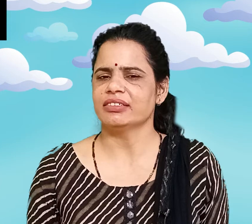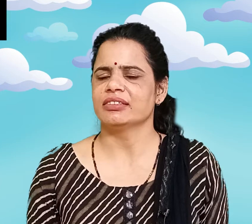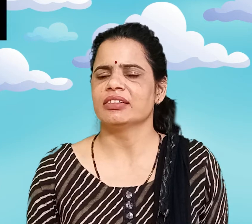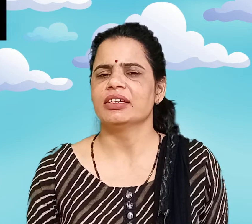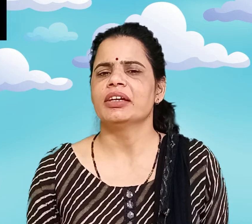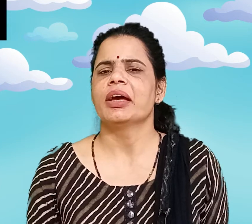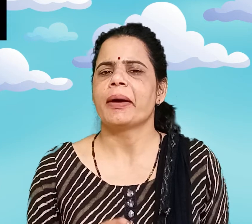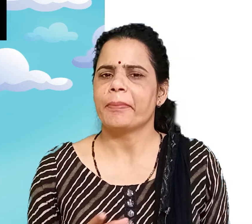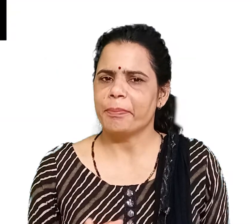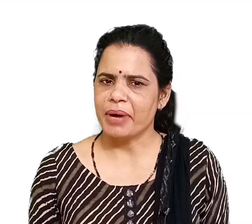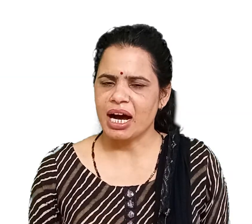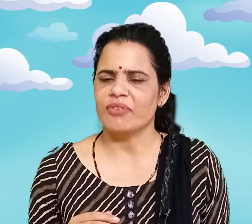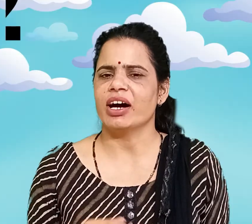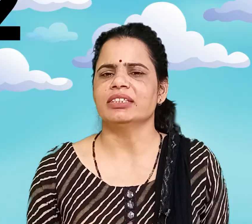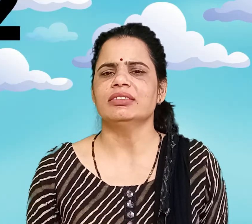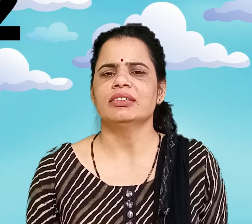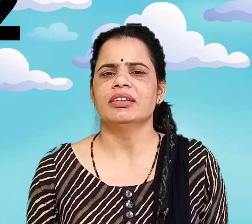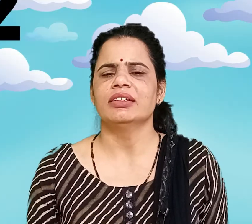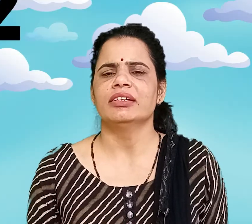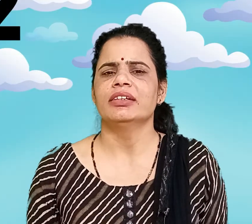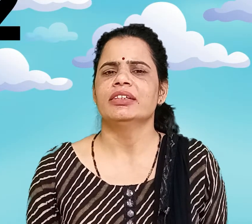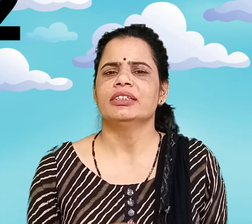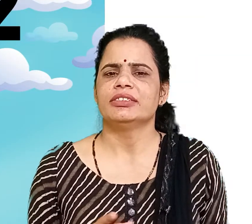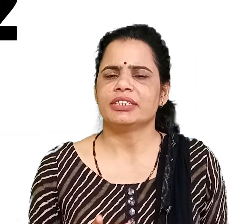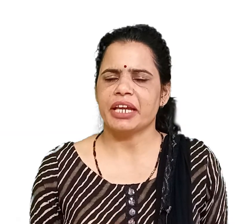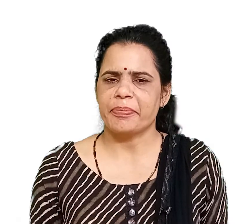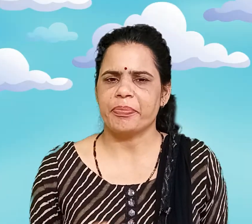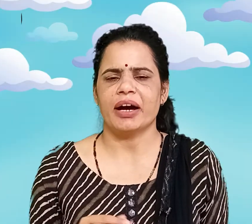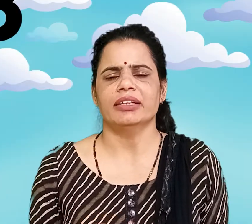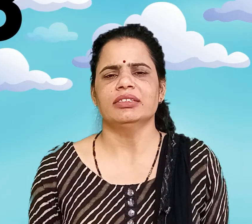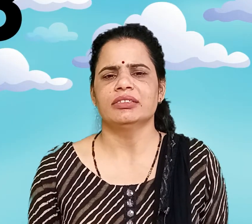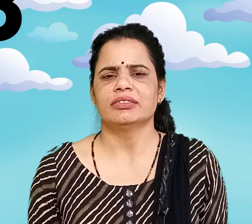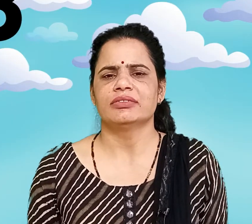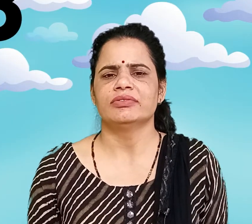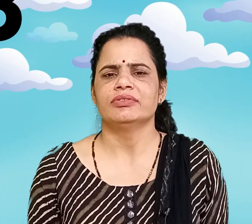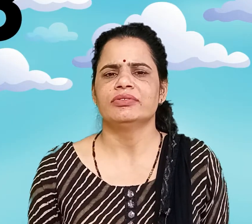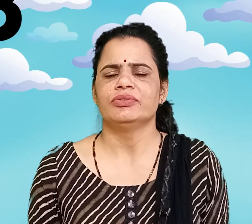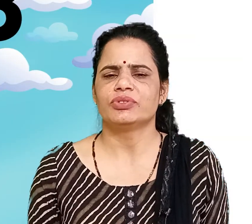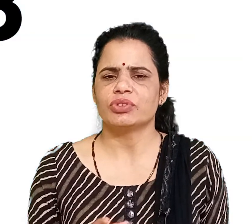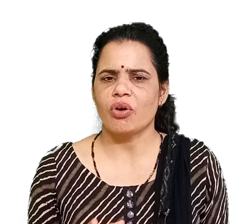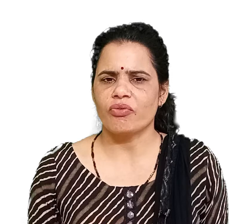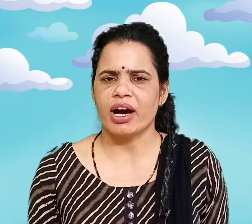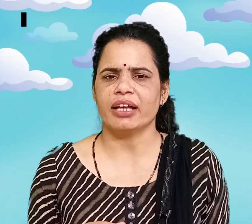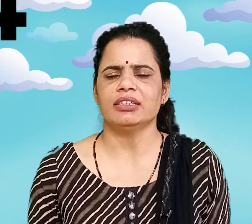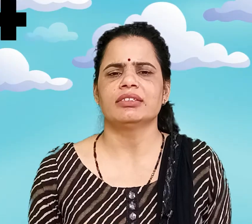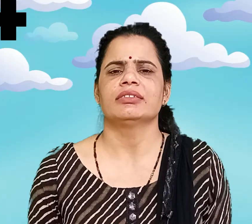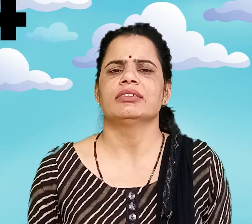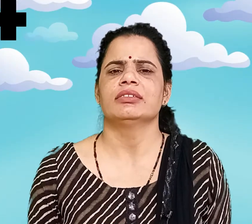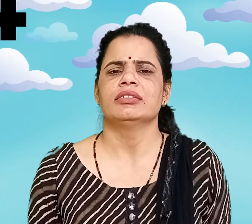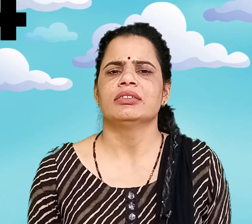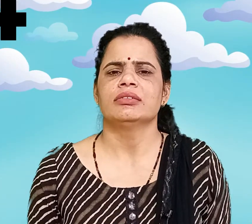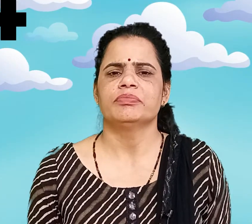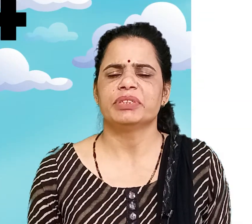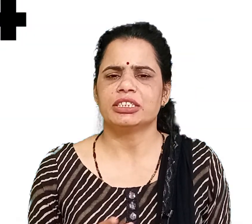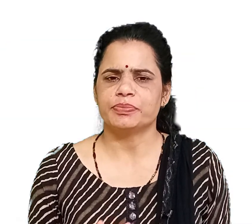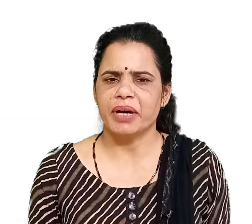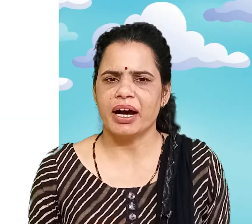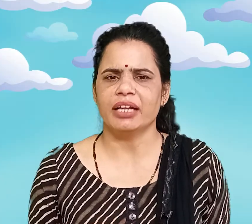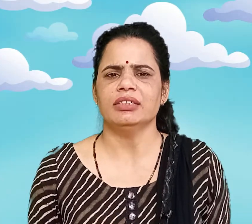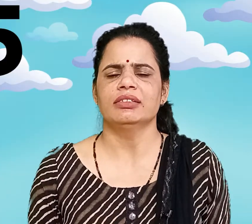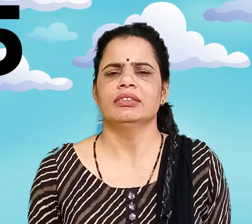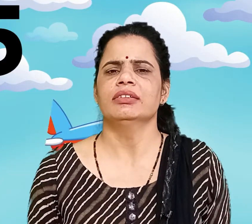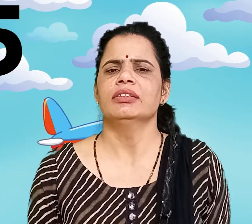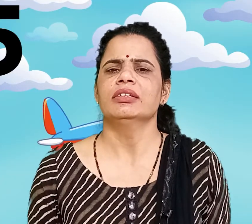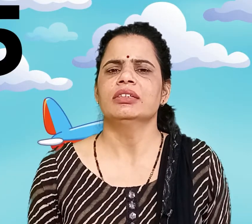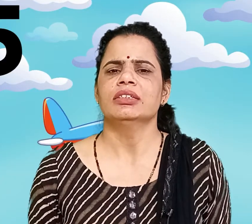51, 52, 53, 54,